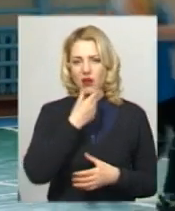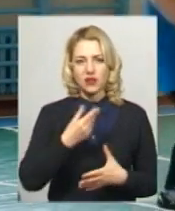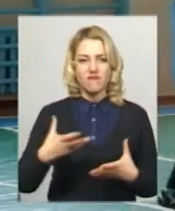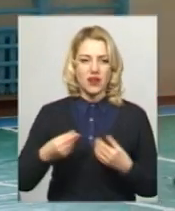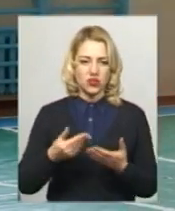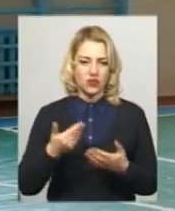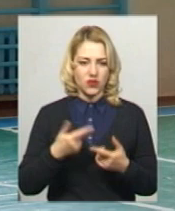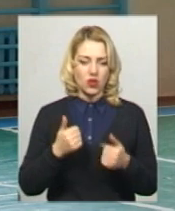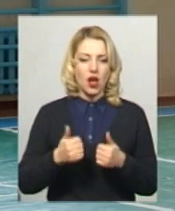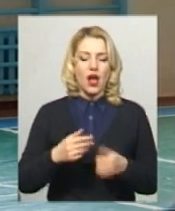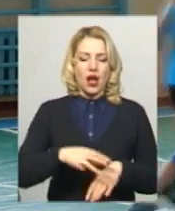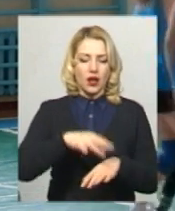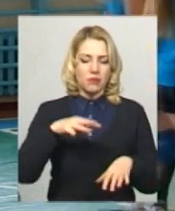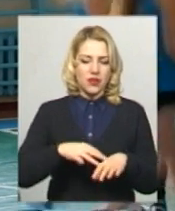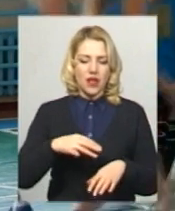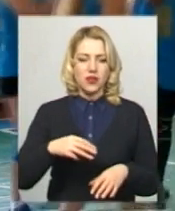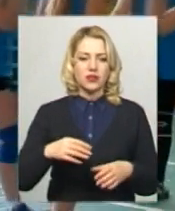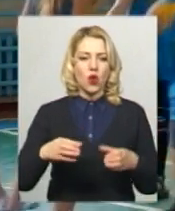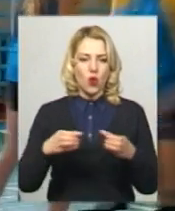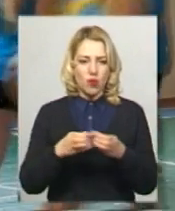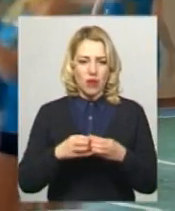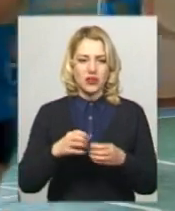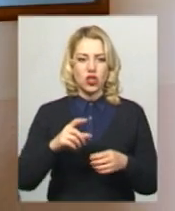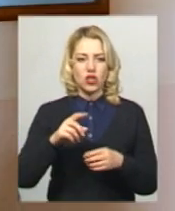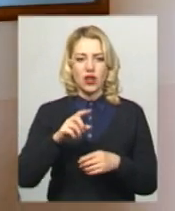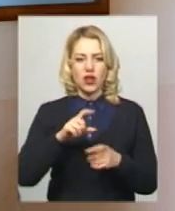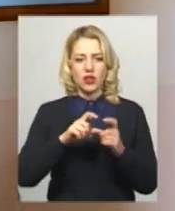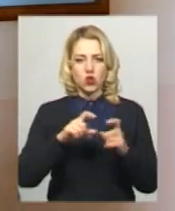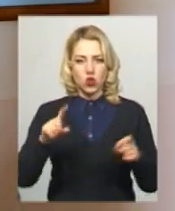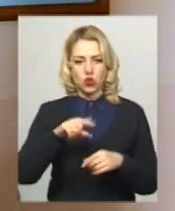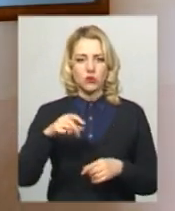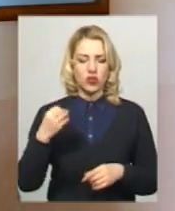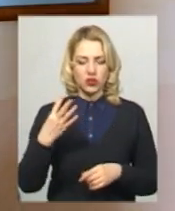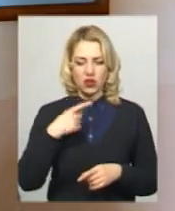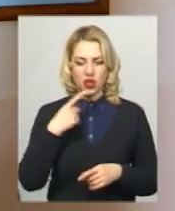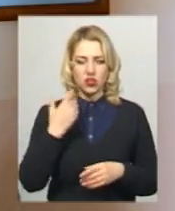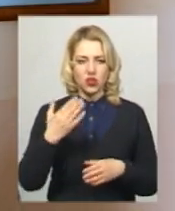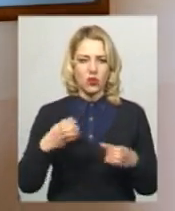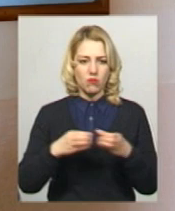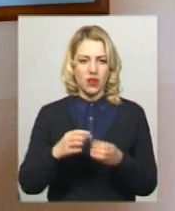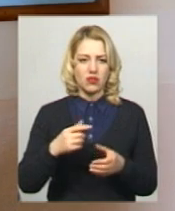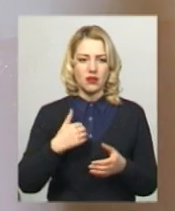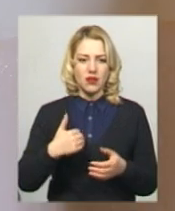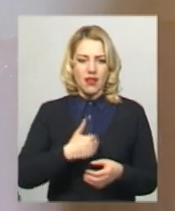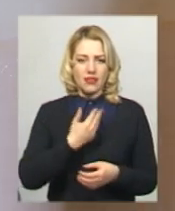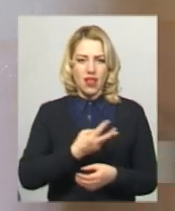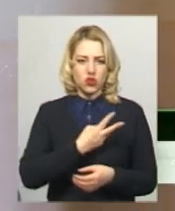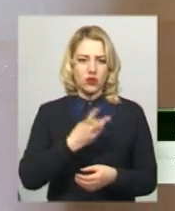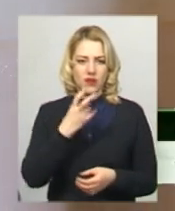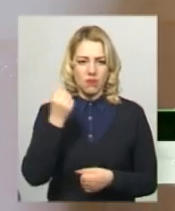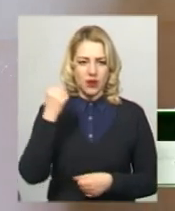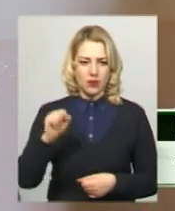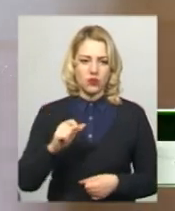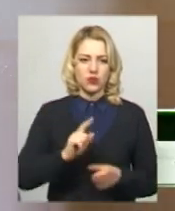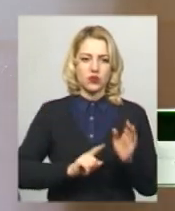Капітан команди Хмельницької школи номер 14 Катерина Весовська каже, їхня команда одразу була налаштована на перемогу. Спочатку дуже